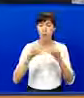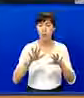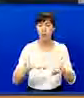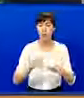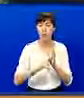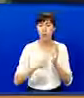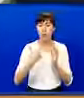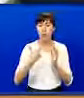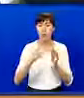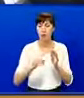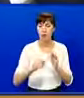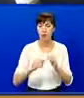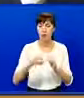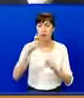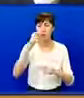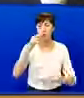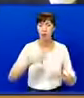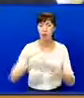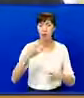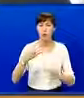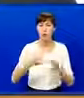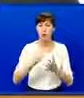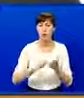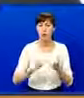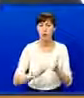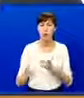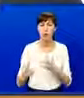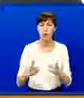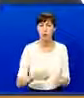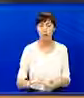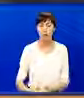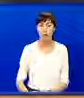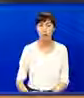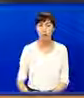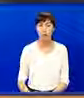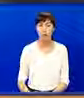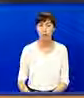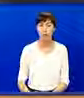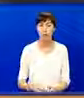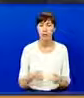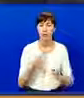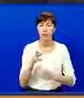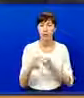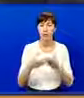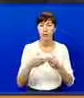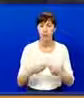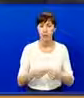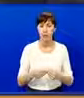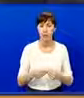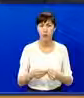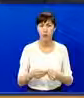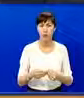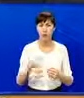жерін мемлекетке мәжбүрлеп қайтару үшін сотқа талап арыздар дайындалуда. Осы арыз шағымдар талдау барысында пайызға